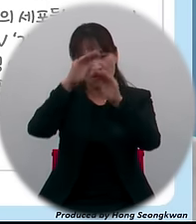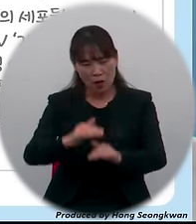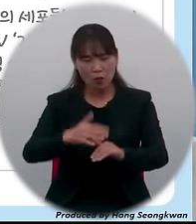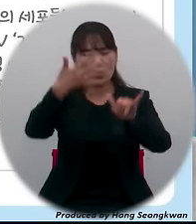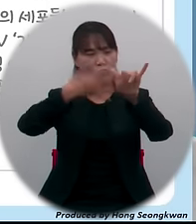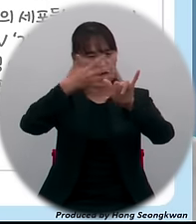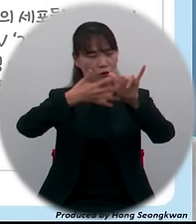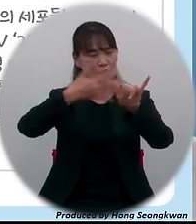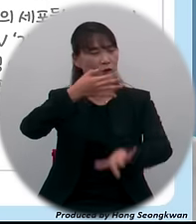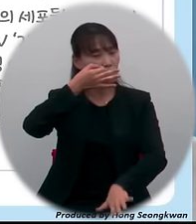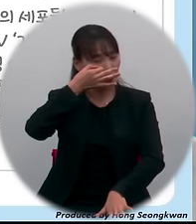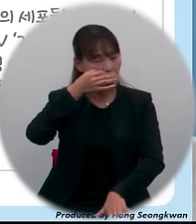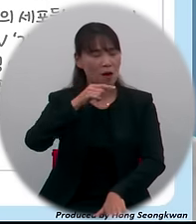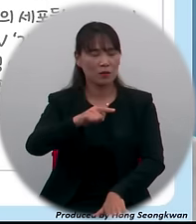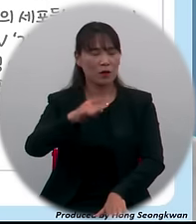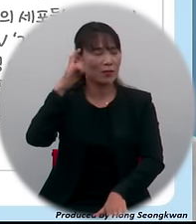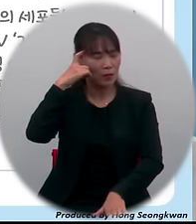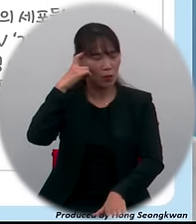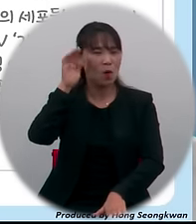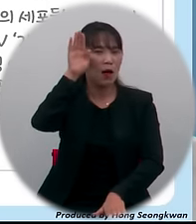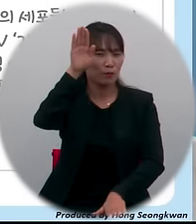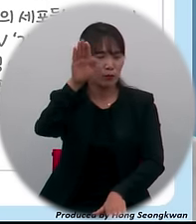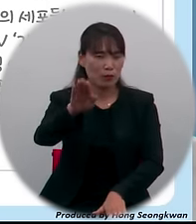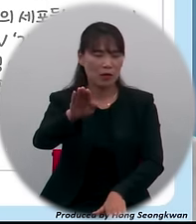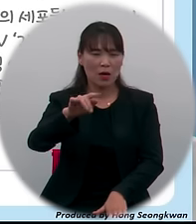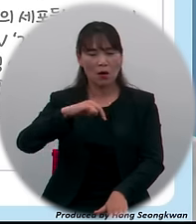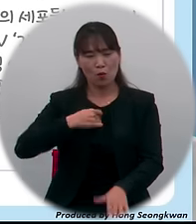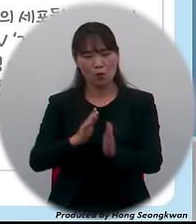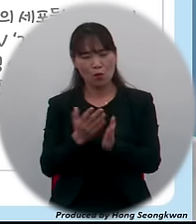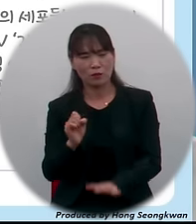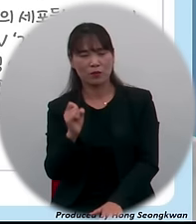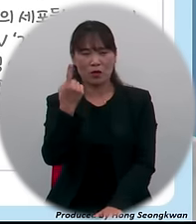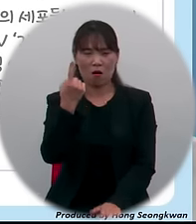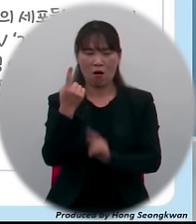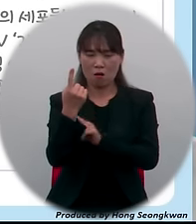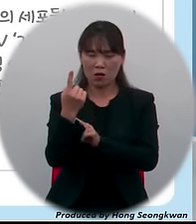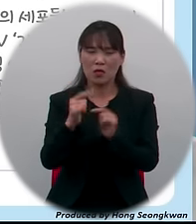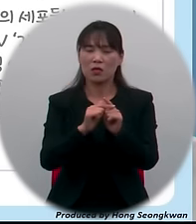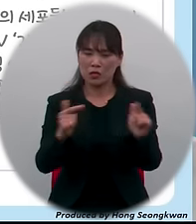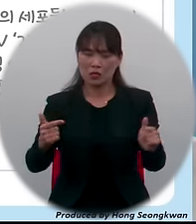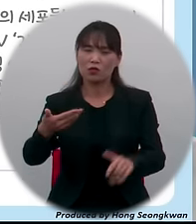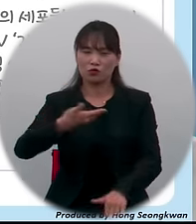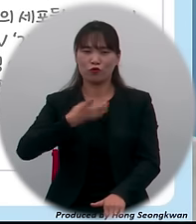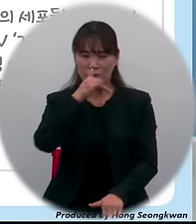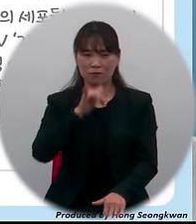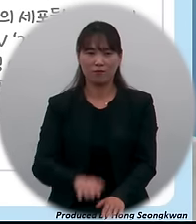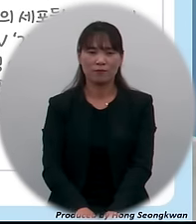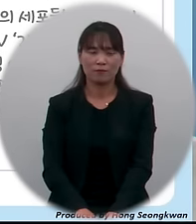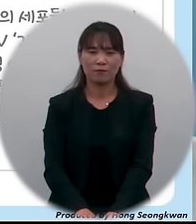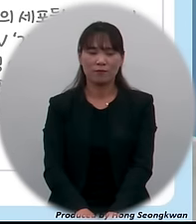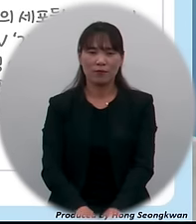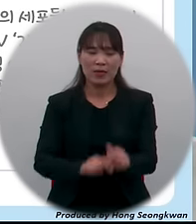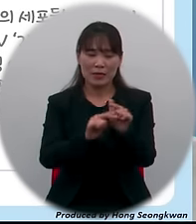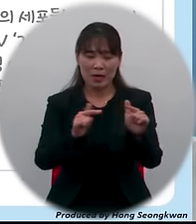아이들 그러한 관련된 유익한 유튜브 영상을 보면서 이런 사고관 그런 미래에 대한 어떠한 자기 동기 이런 것들이 부여가 될